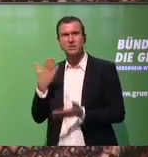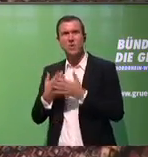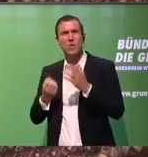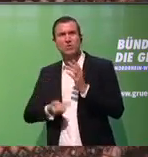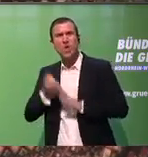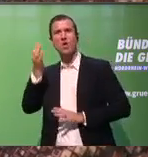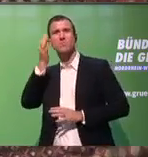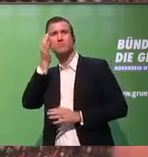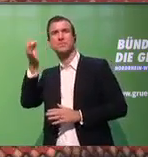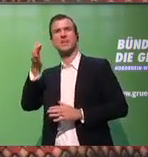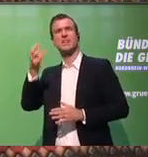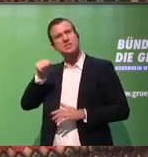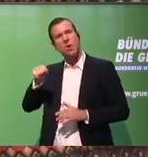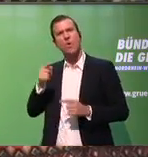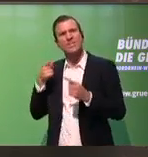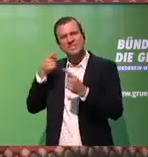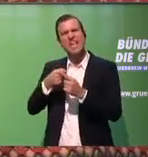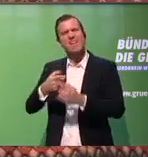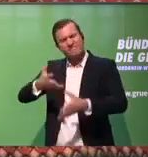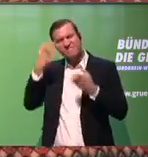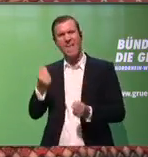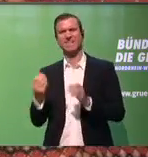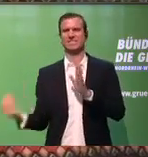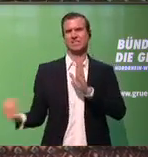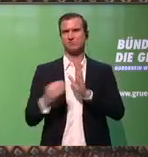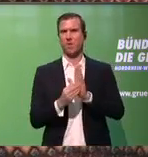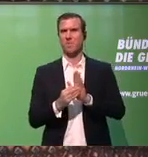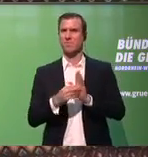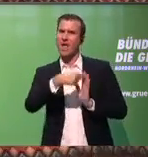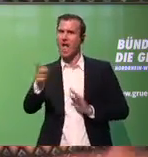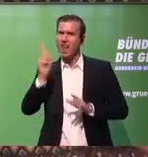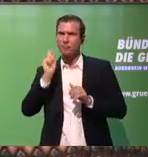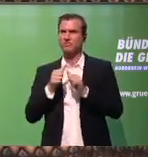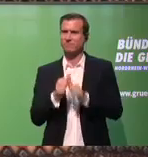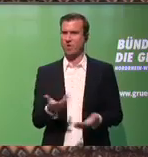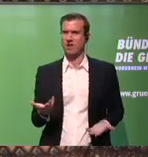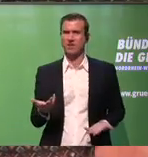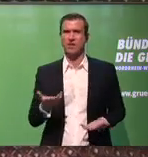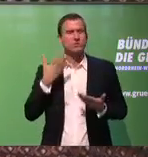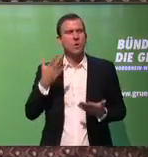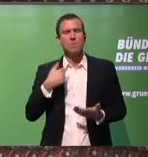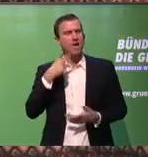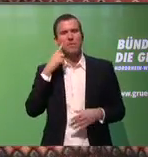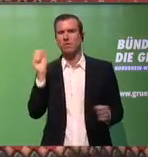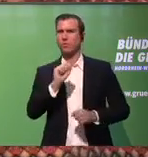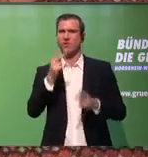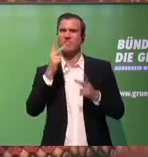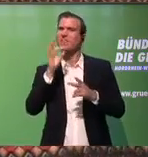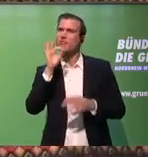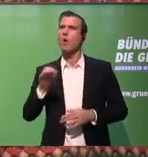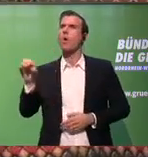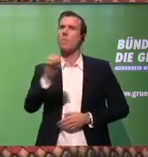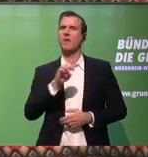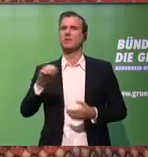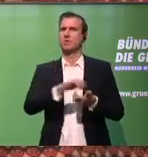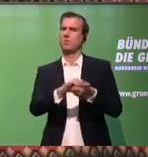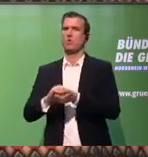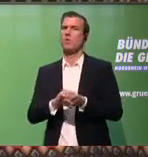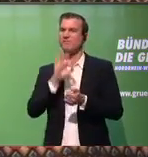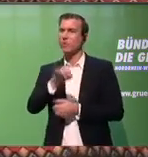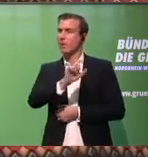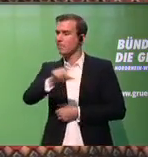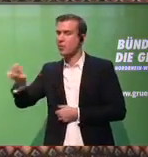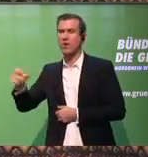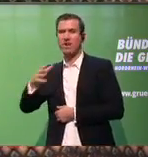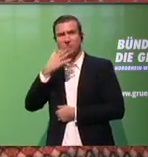diese Ziele ernsthaft und verbindlich zu machen, das ist unerlässlich, wenn die Europäische Union gegenüber ihren Bürgerinnen